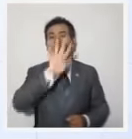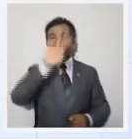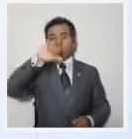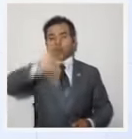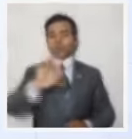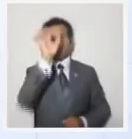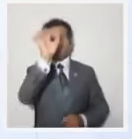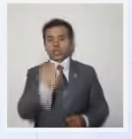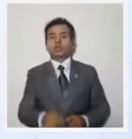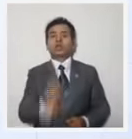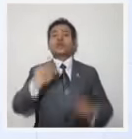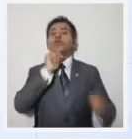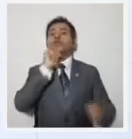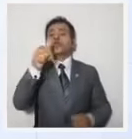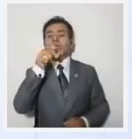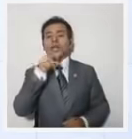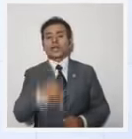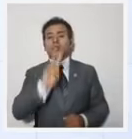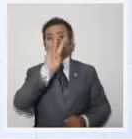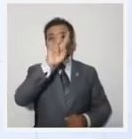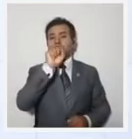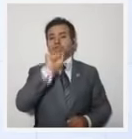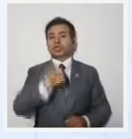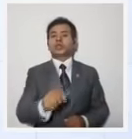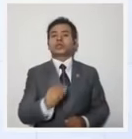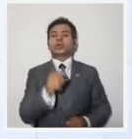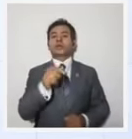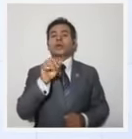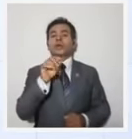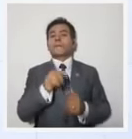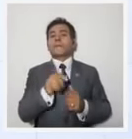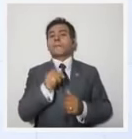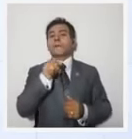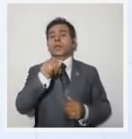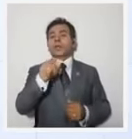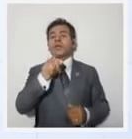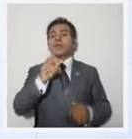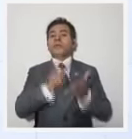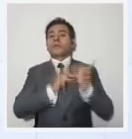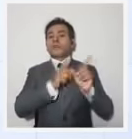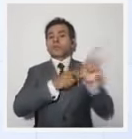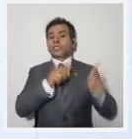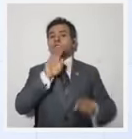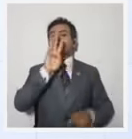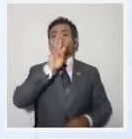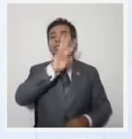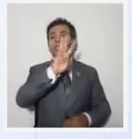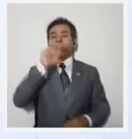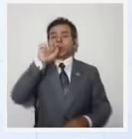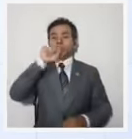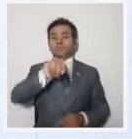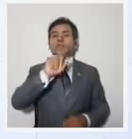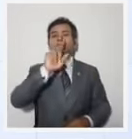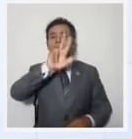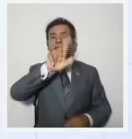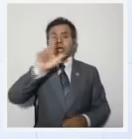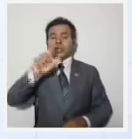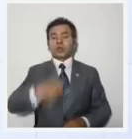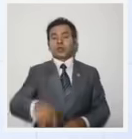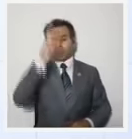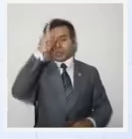5.45%, সিলেটে 1.54%, রংপুর 2.49%, খুলনা